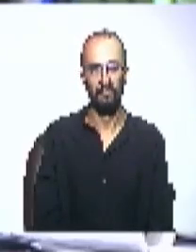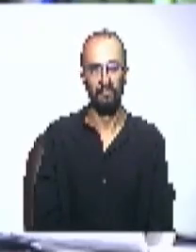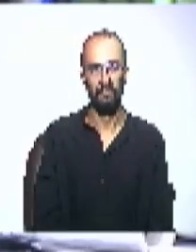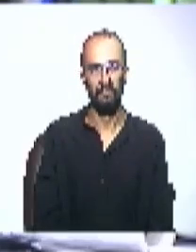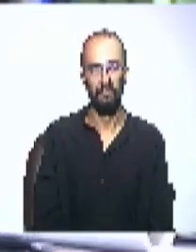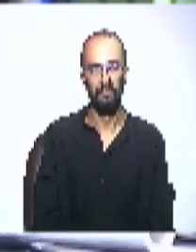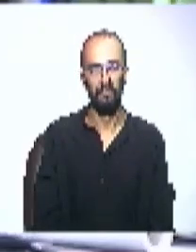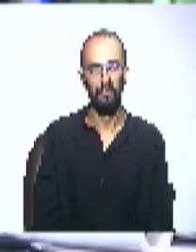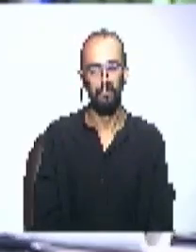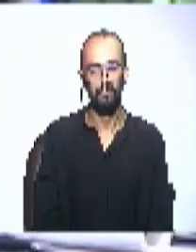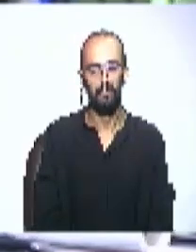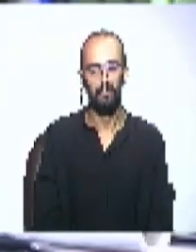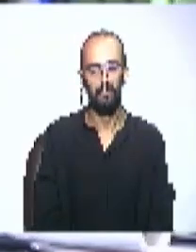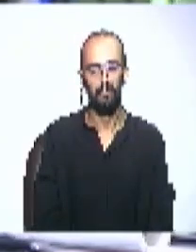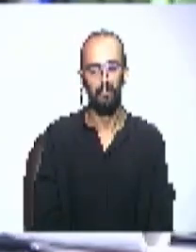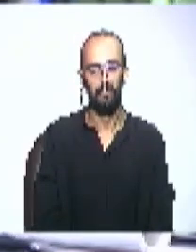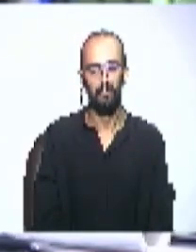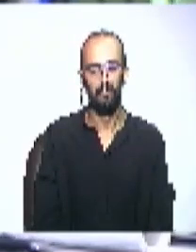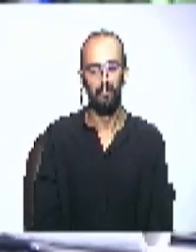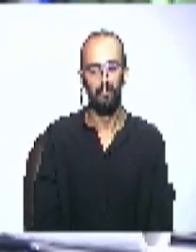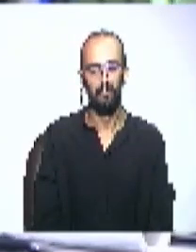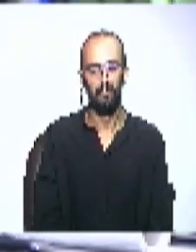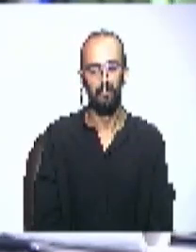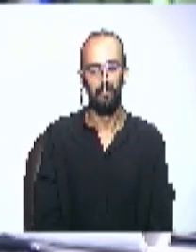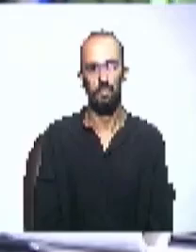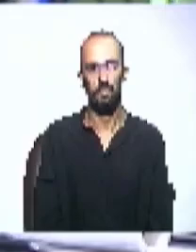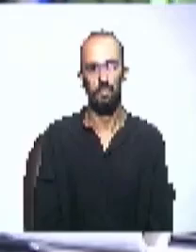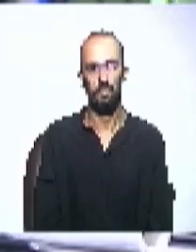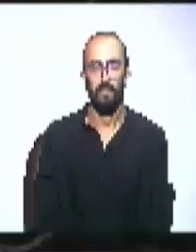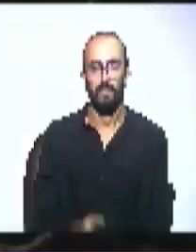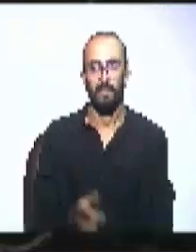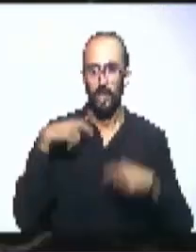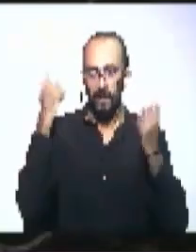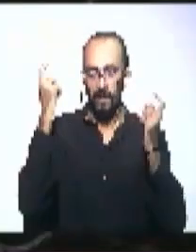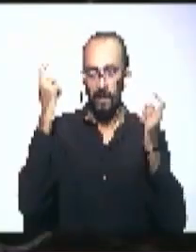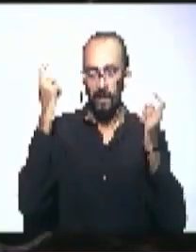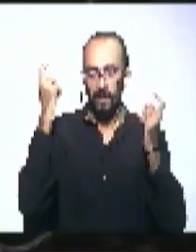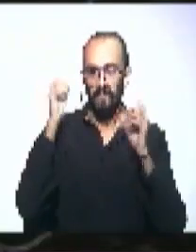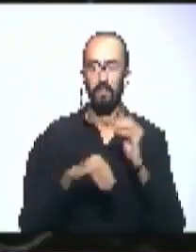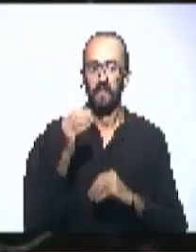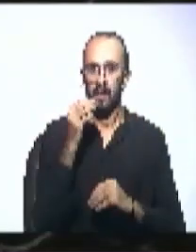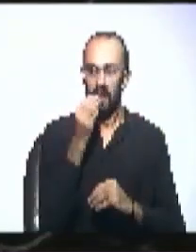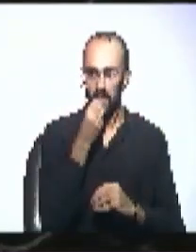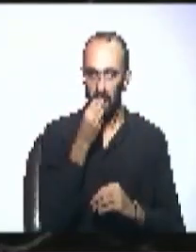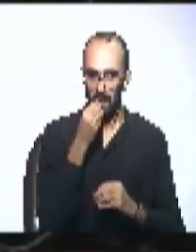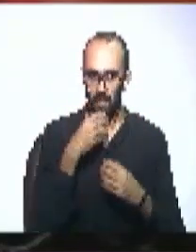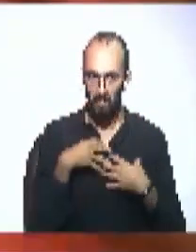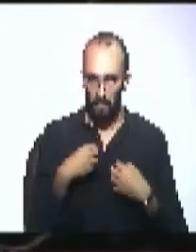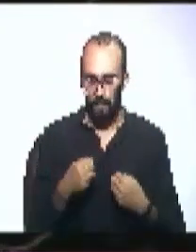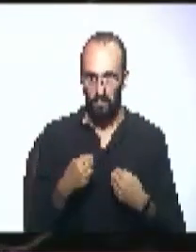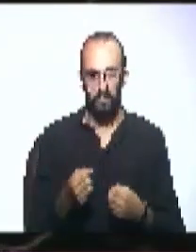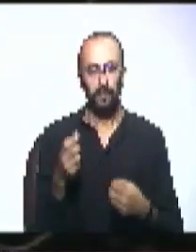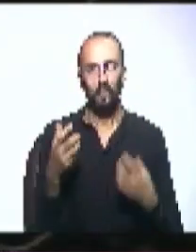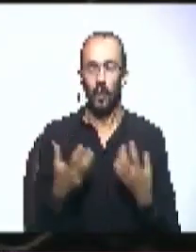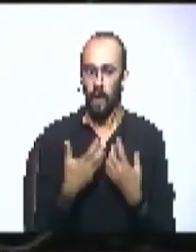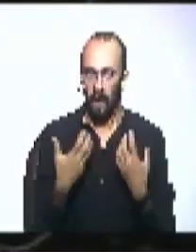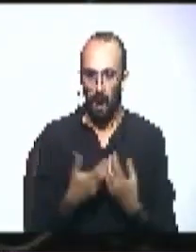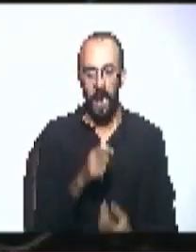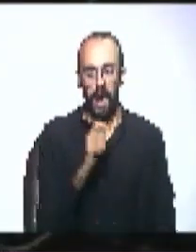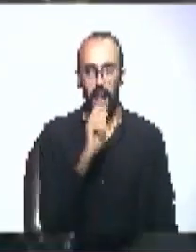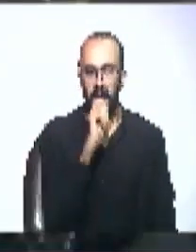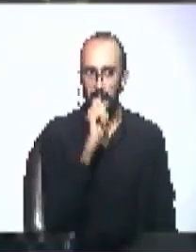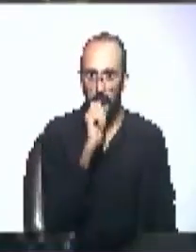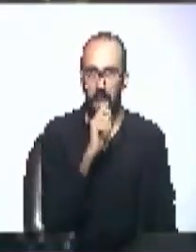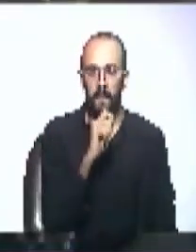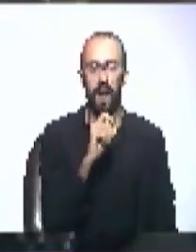هنشيل بقى كل الكلام ده كله. جميل، يعني الشيف دخل لنا البروتين في الاكل، دخل لنا الخضار، دخل لنا اللحوم